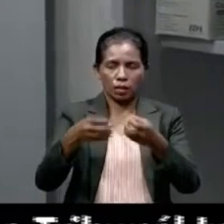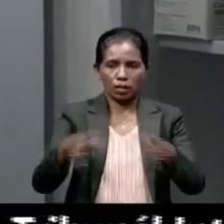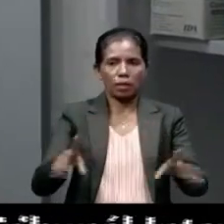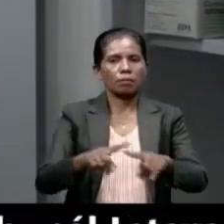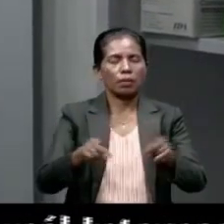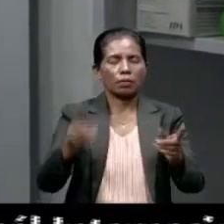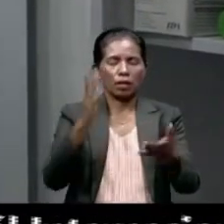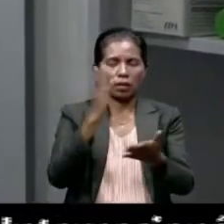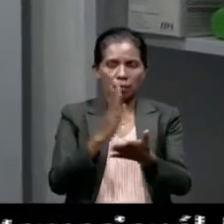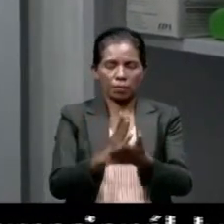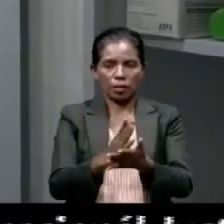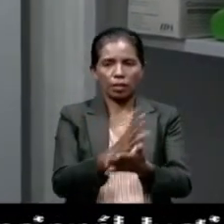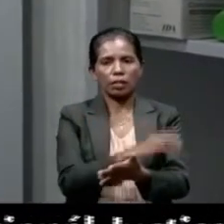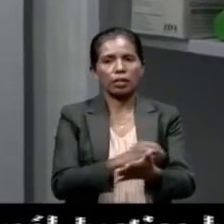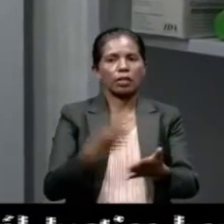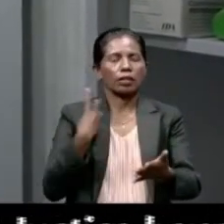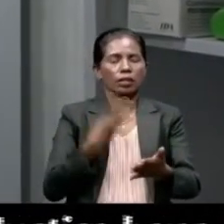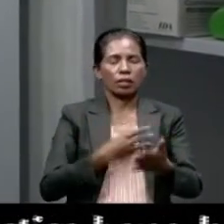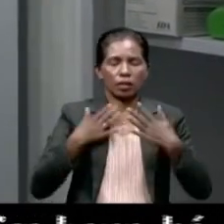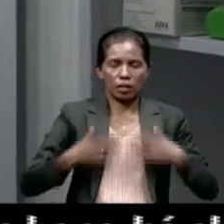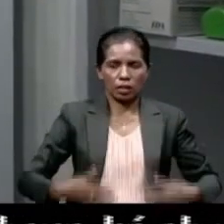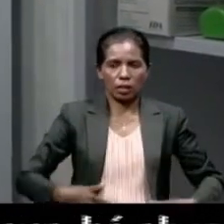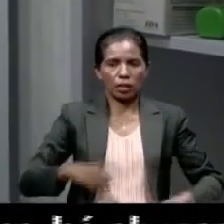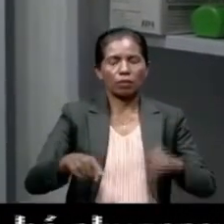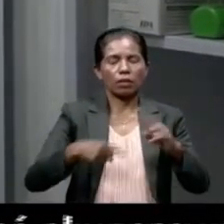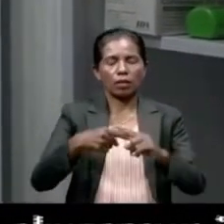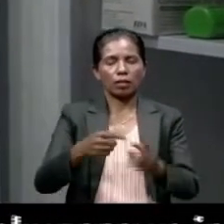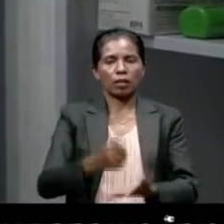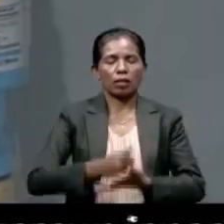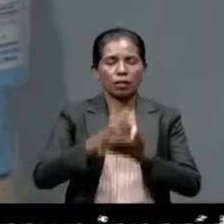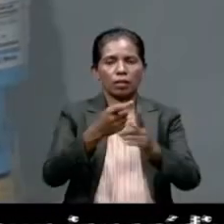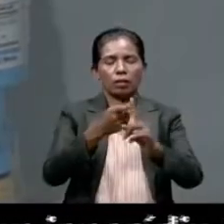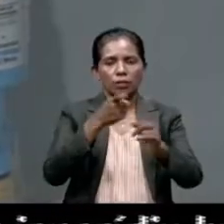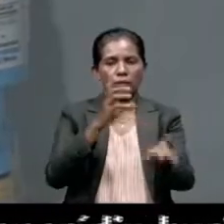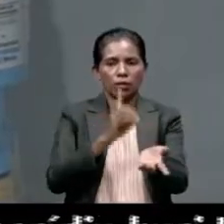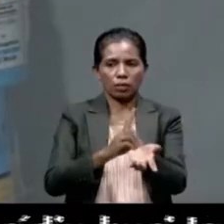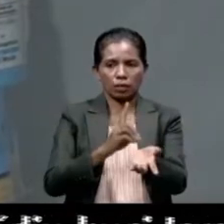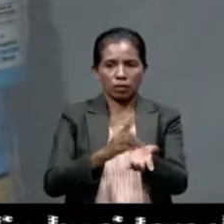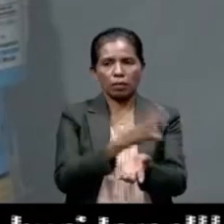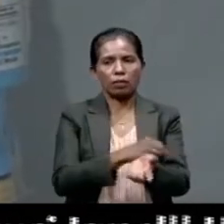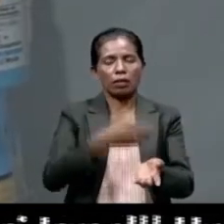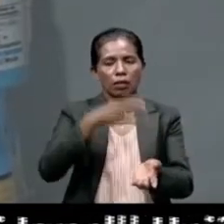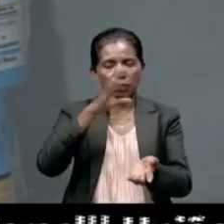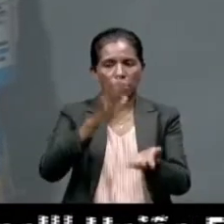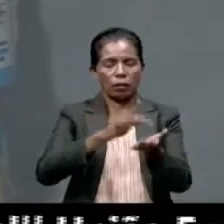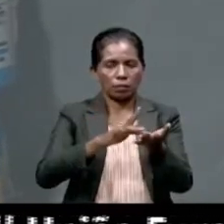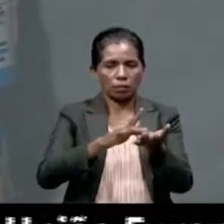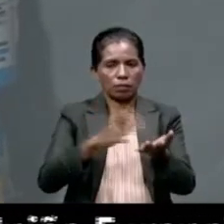bele hapada ni establecimento e isin, pain hira hetan ona tratamento husi mediku no konsume ona